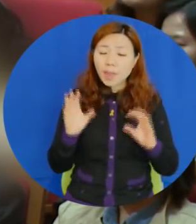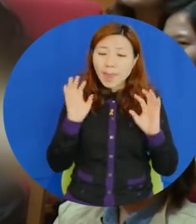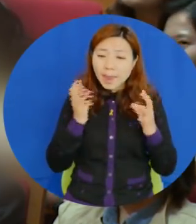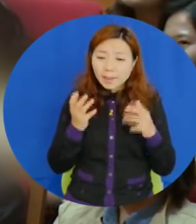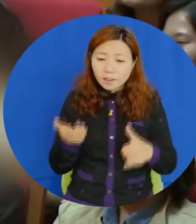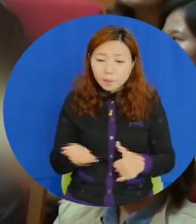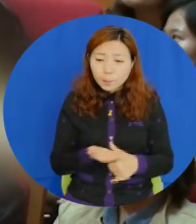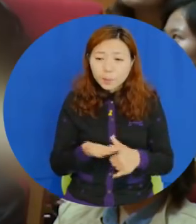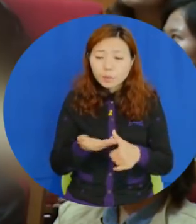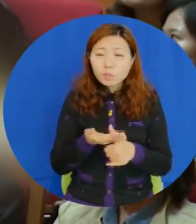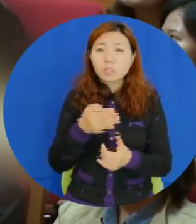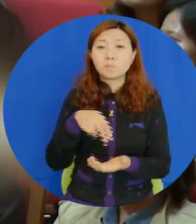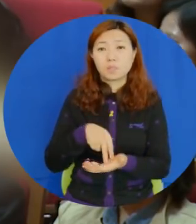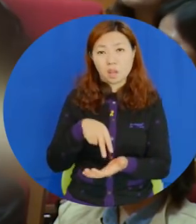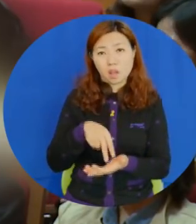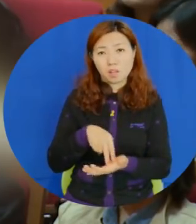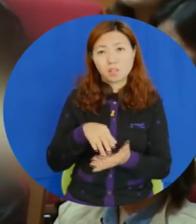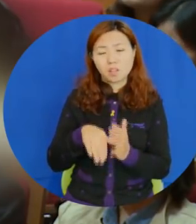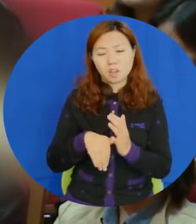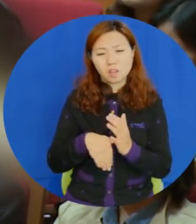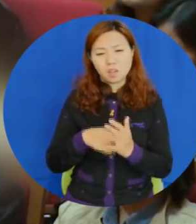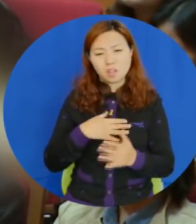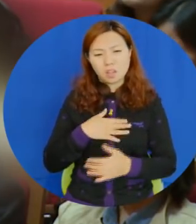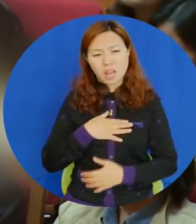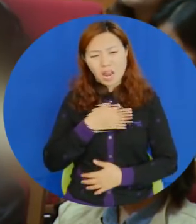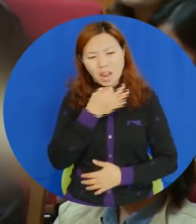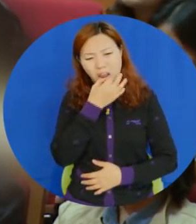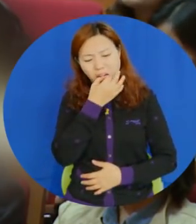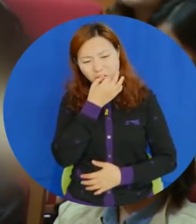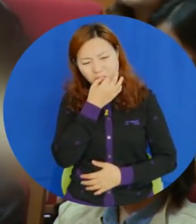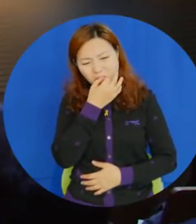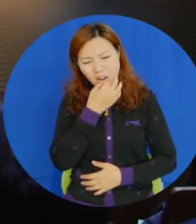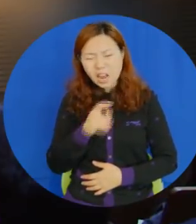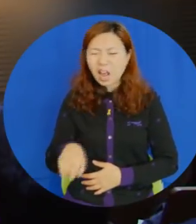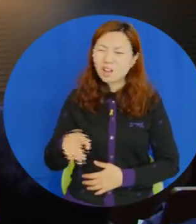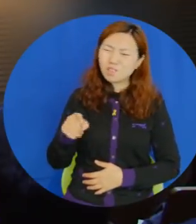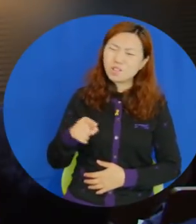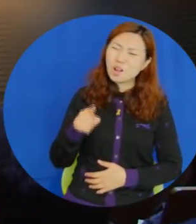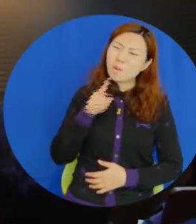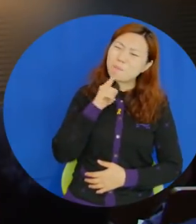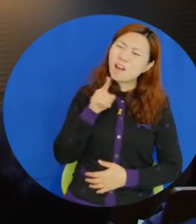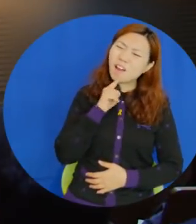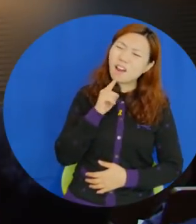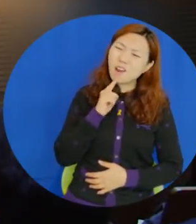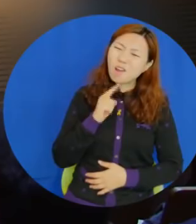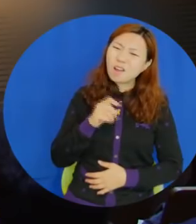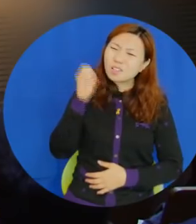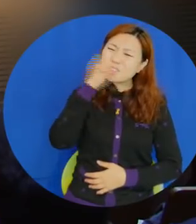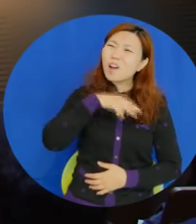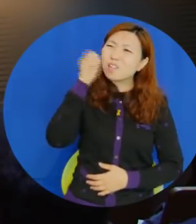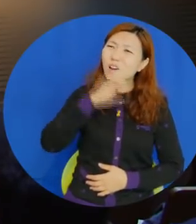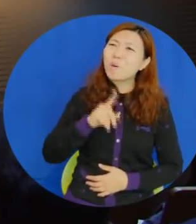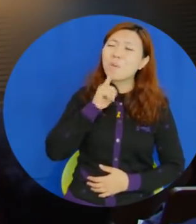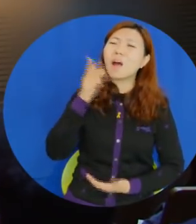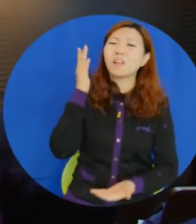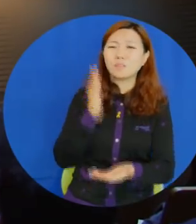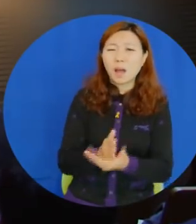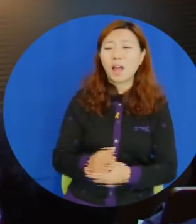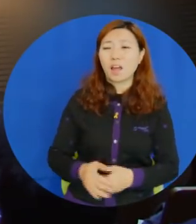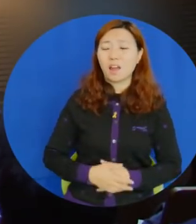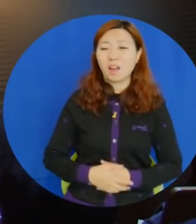만족스러운데 아이를 키우고 있는 입장이라서 내가 욕심을 부리지 않는 그러니까 것이 그렇게 막연하게